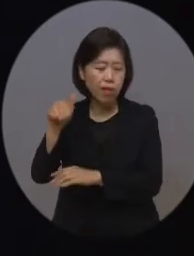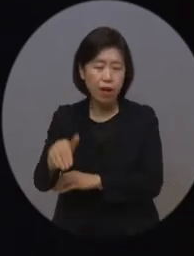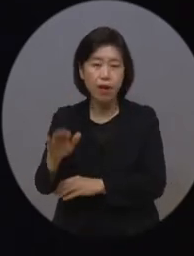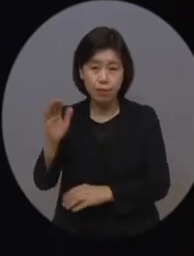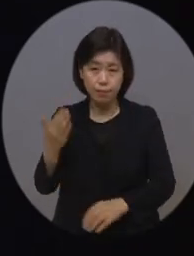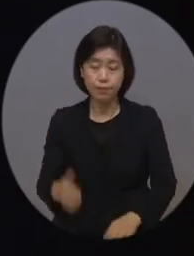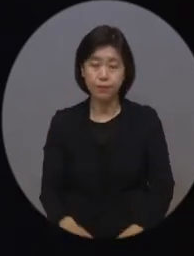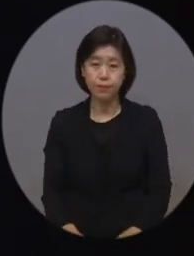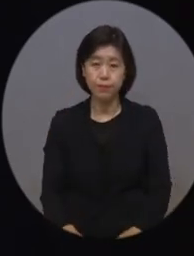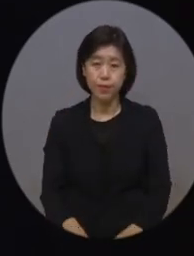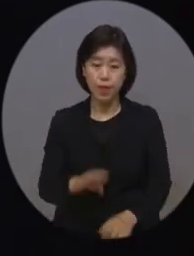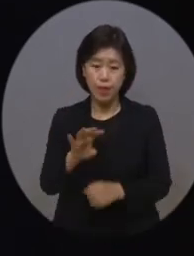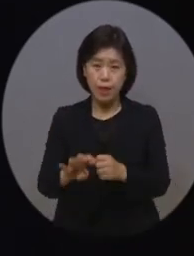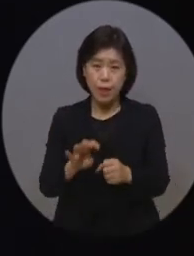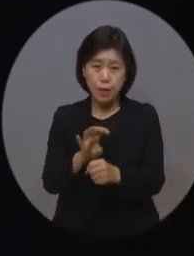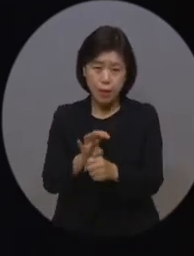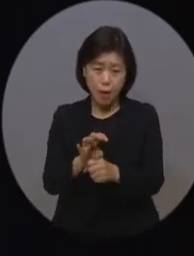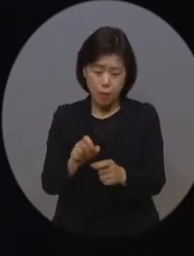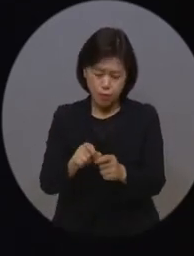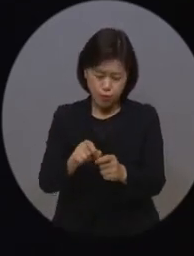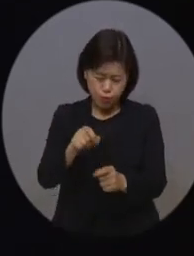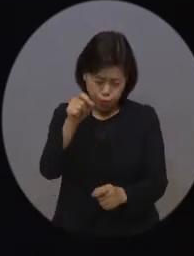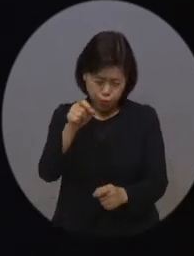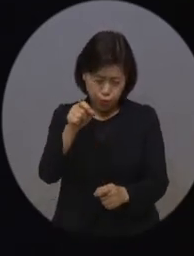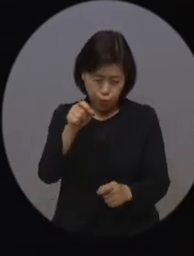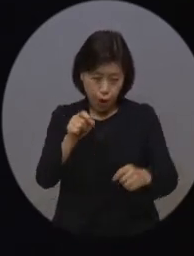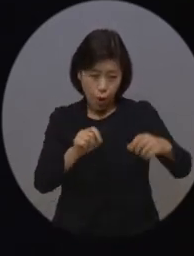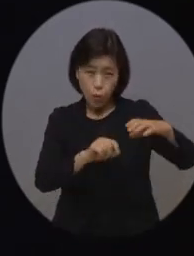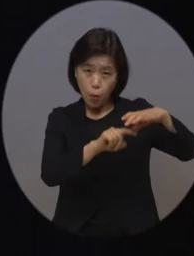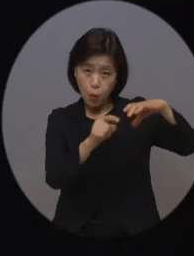긁어대는 호랑이의 발톱 소리에